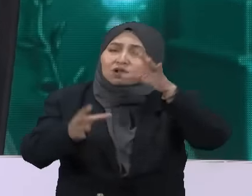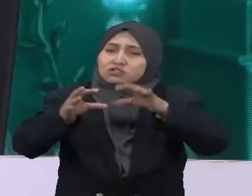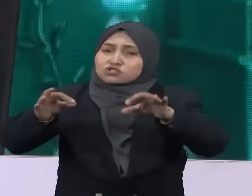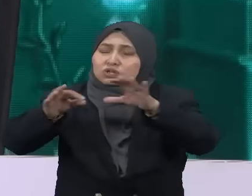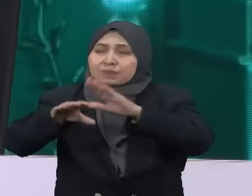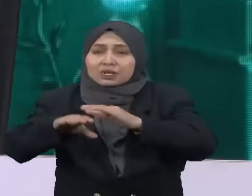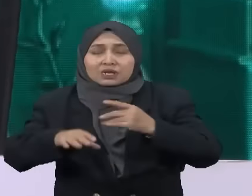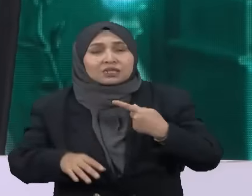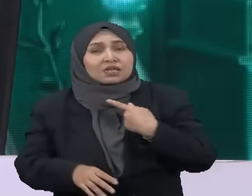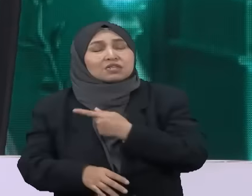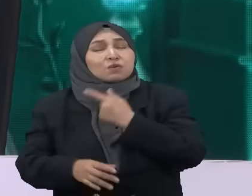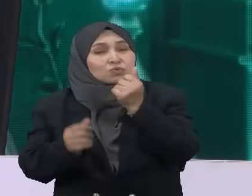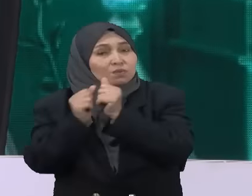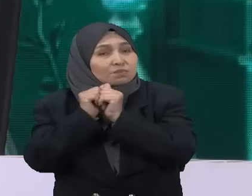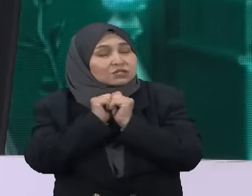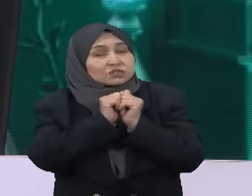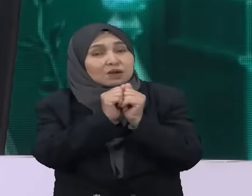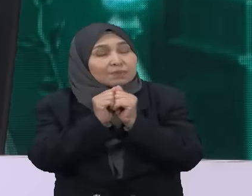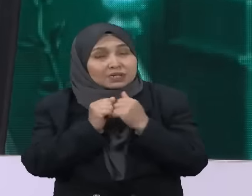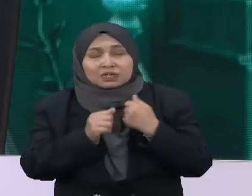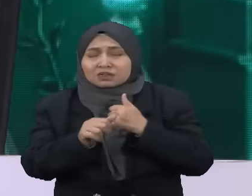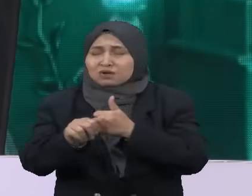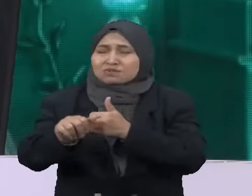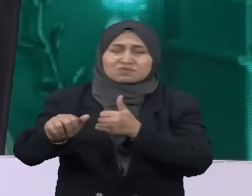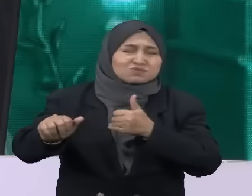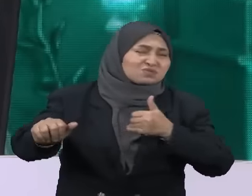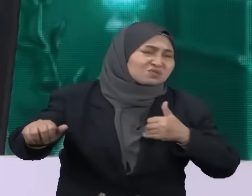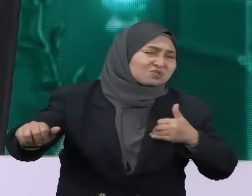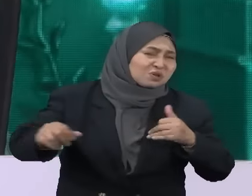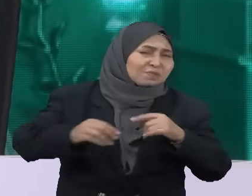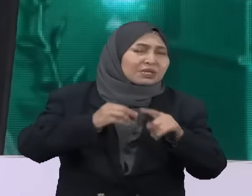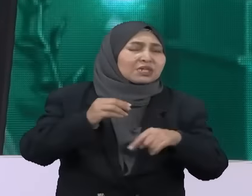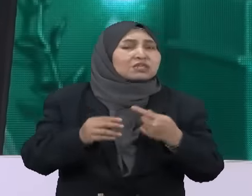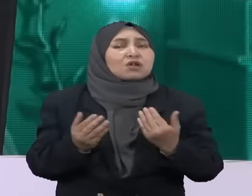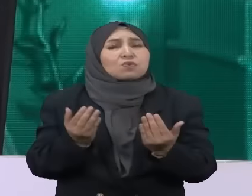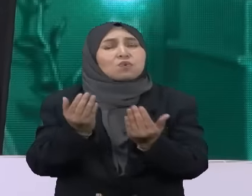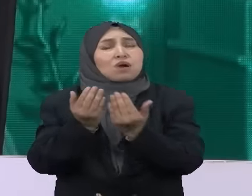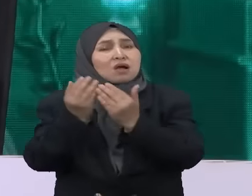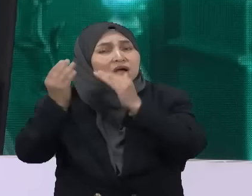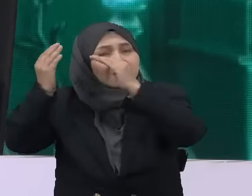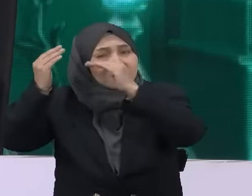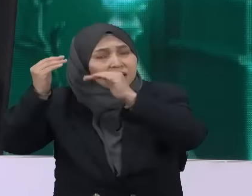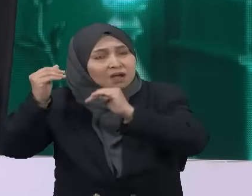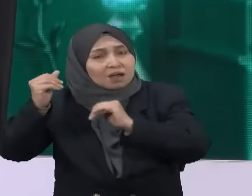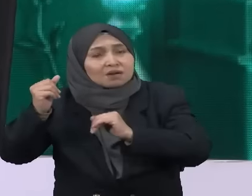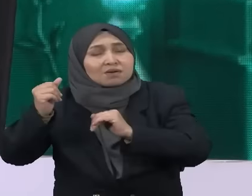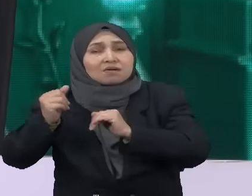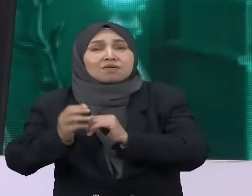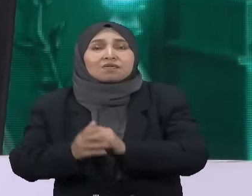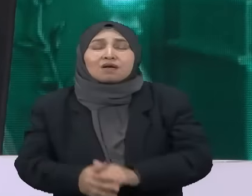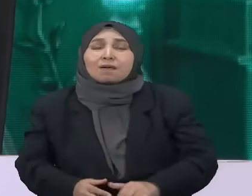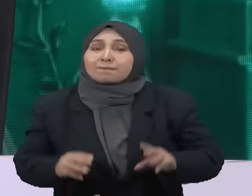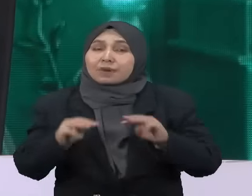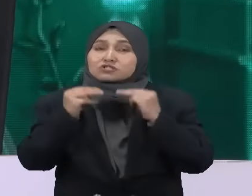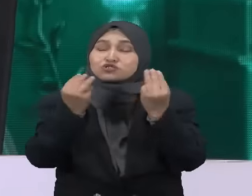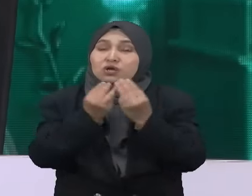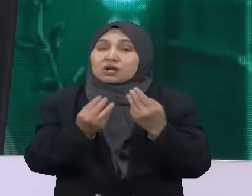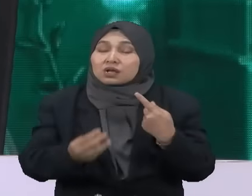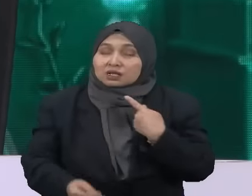kita, untuk sama-sama kita jauhkan perkara ini, dan kita doakan mudah-mudahan masyarakat